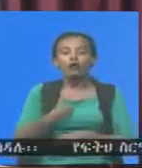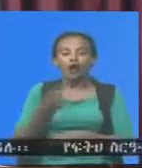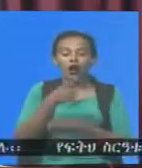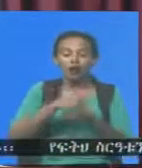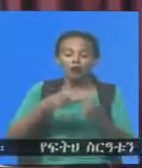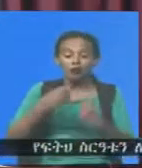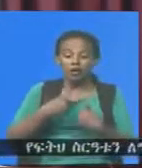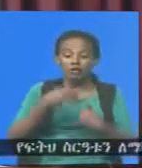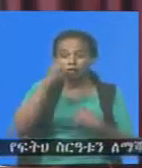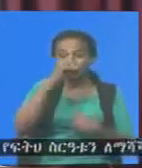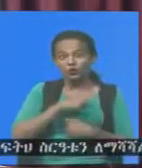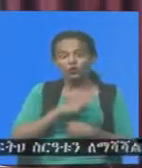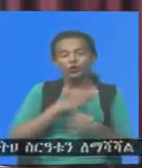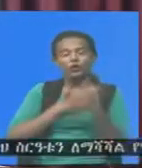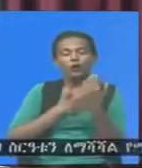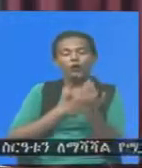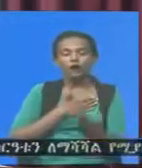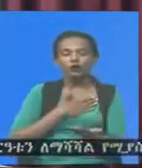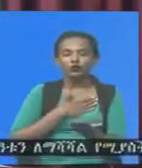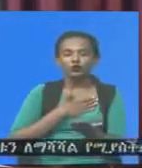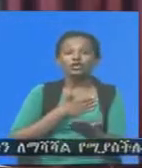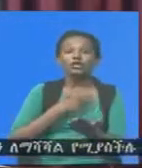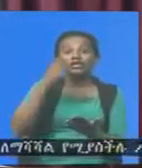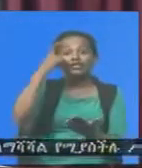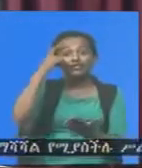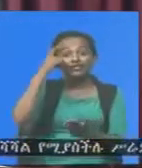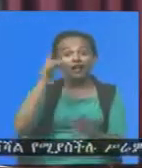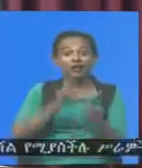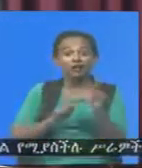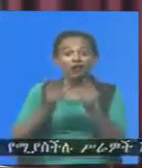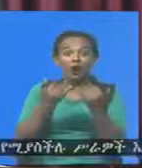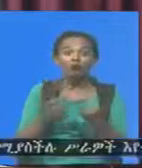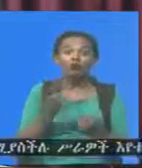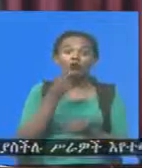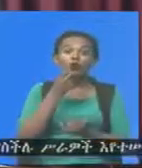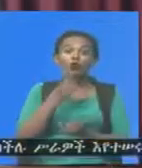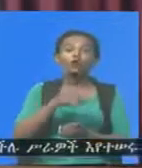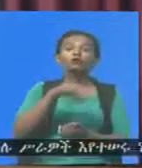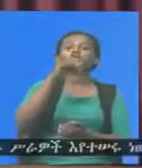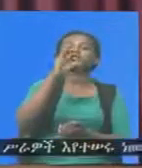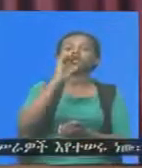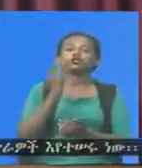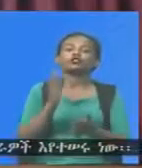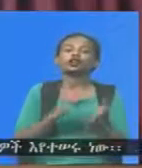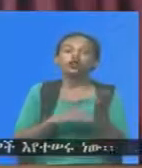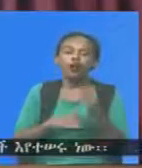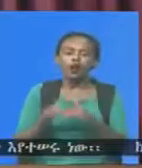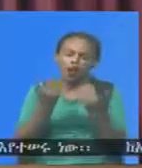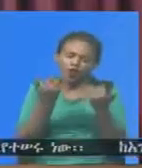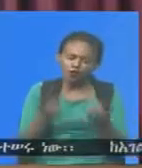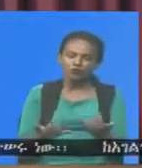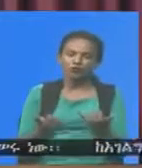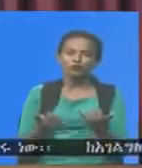ሰዎች እባካችሁን የትግራይ ህዝብ አሁንም ውሃ ለመጠጣት ይቸገራል። አሁንም